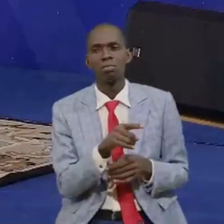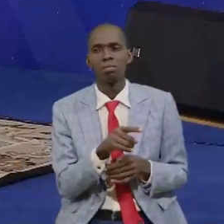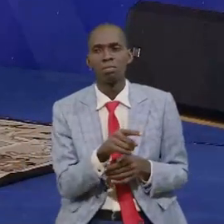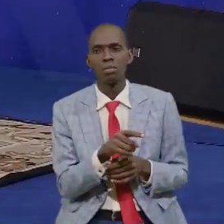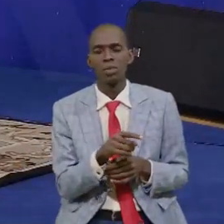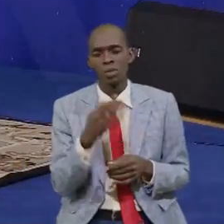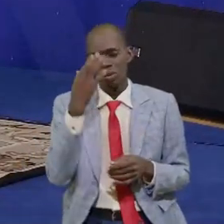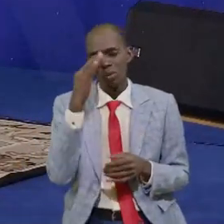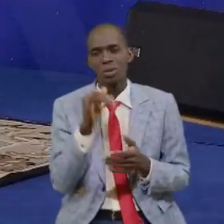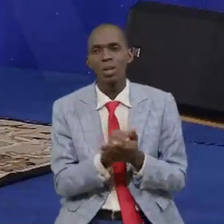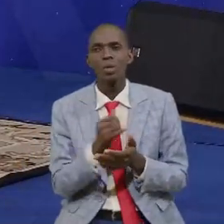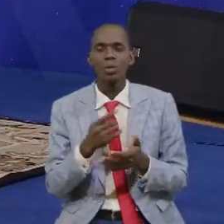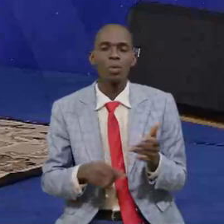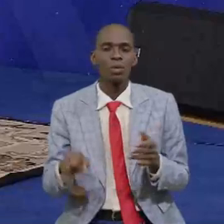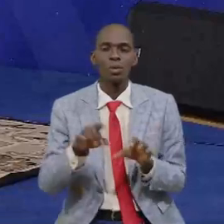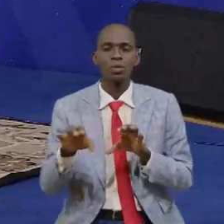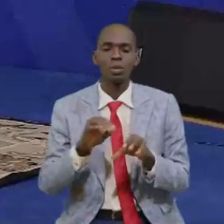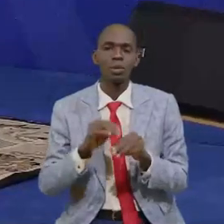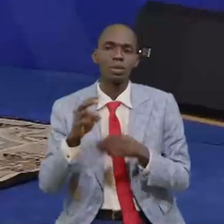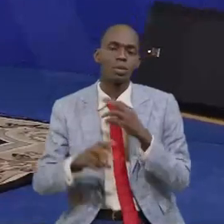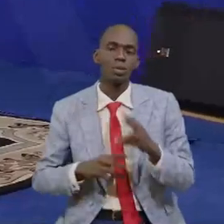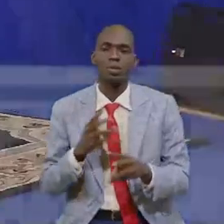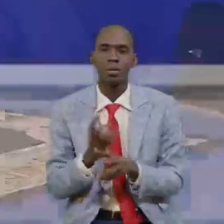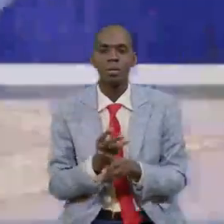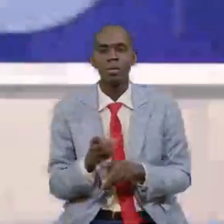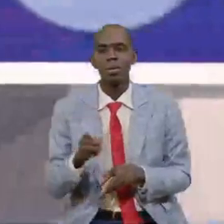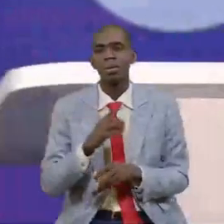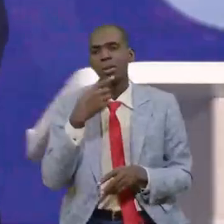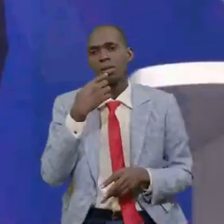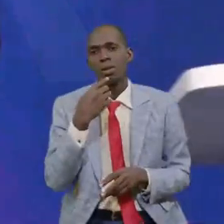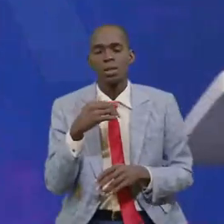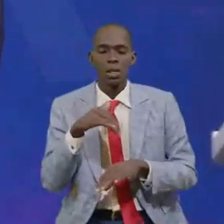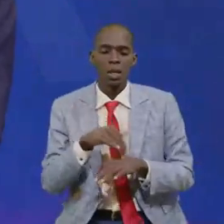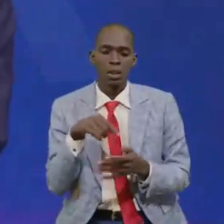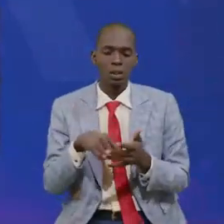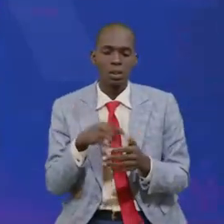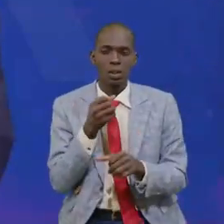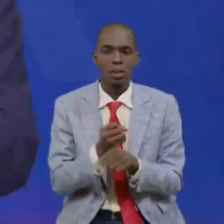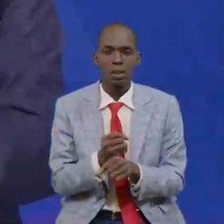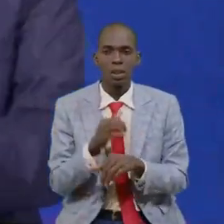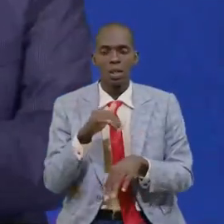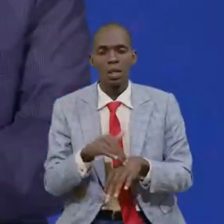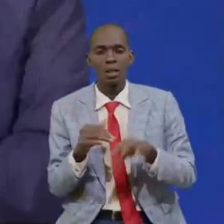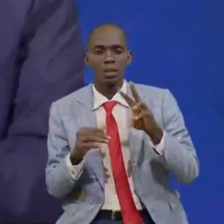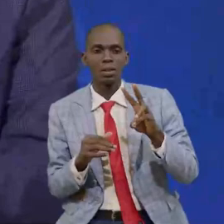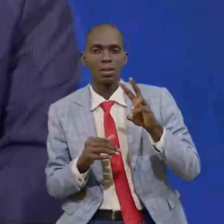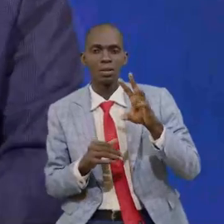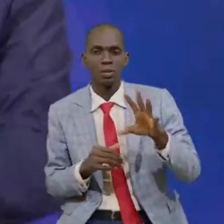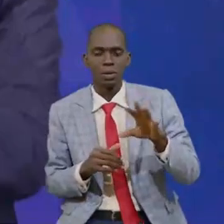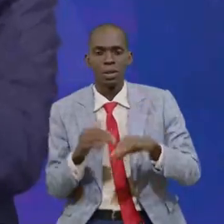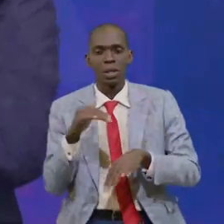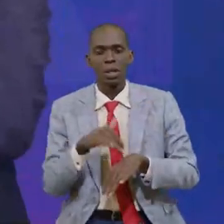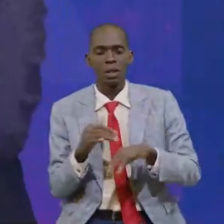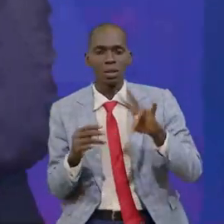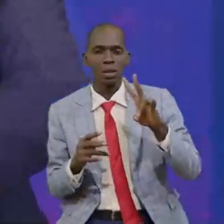Ils ont amené toutes ces choses. C'est ce qu'ils font dans le monde. Ils disent, oh, à tel âge, à 65 ans, à